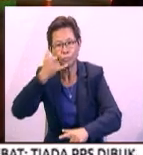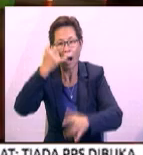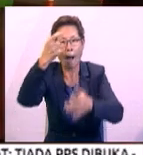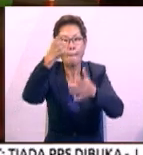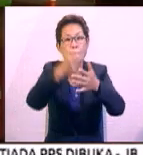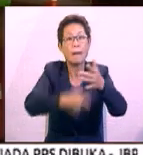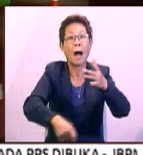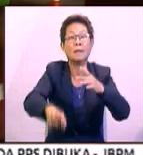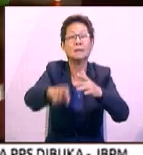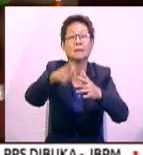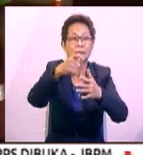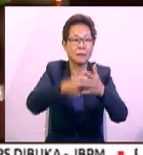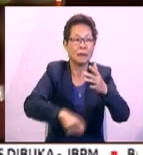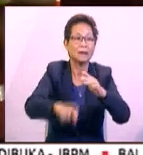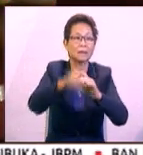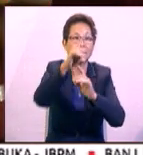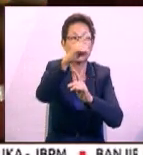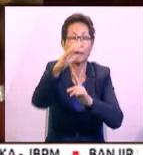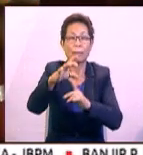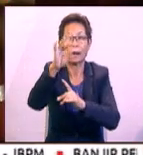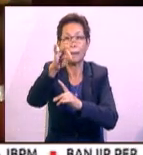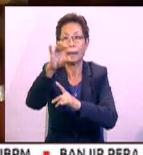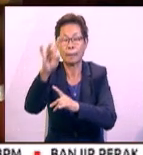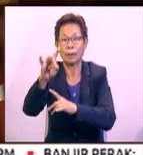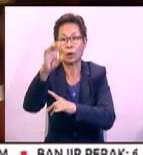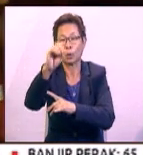Line di talian